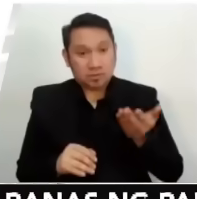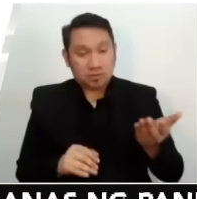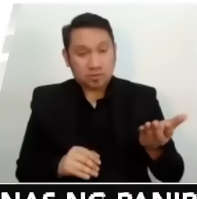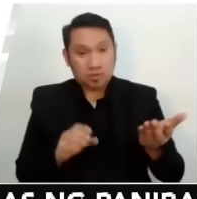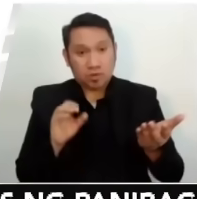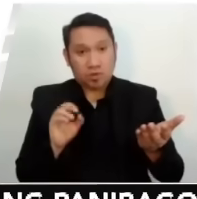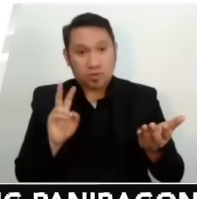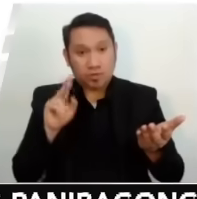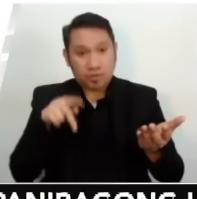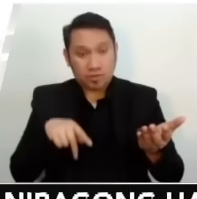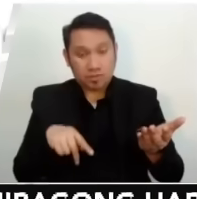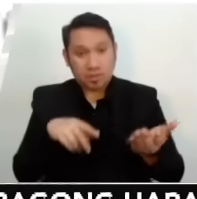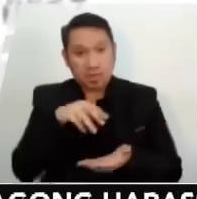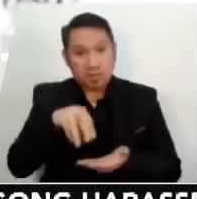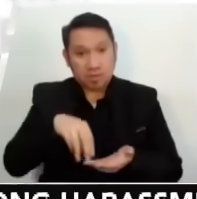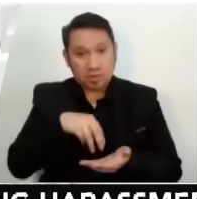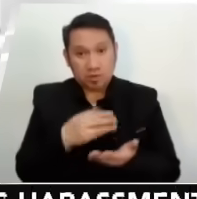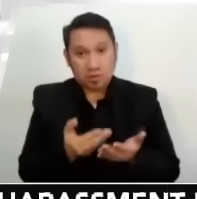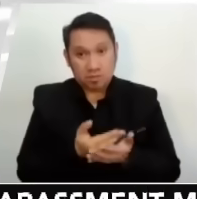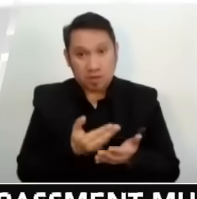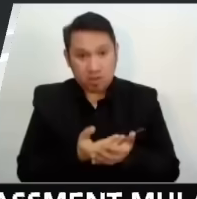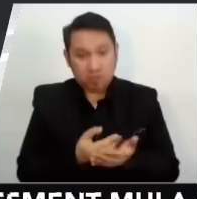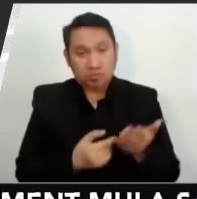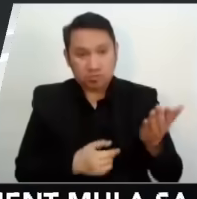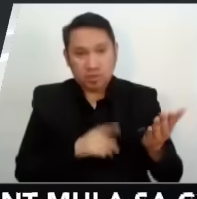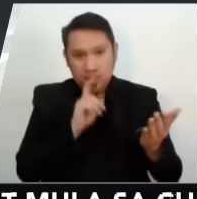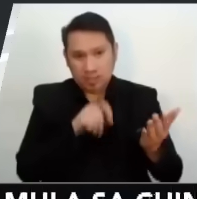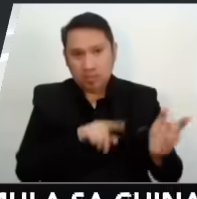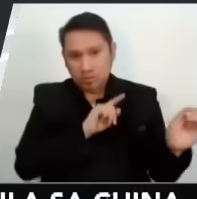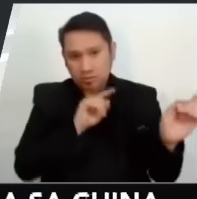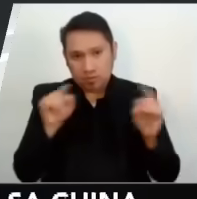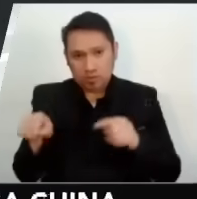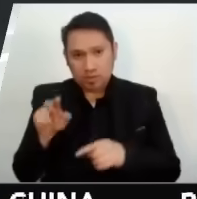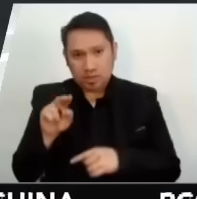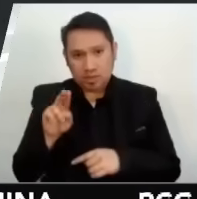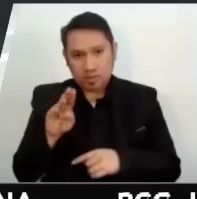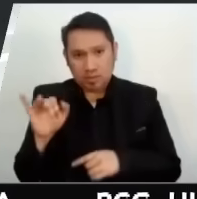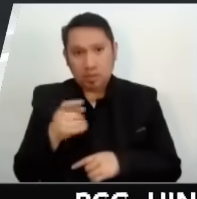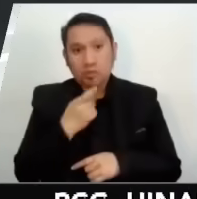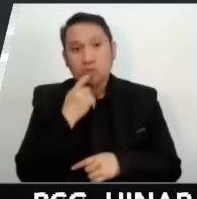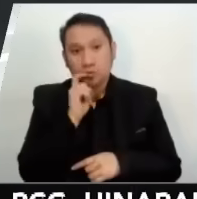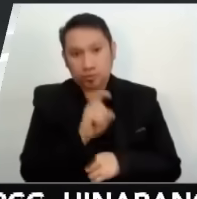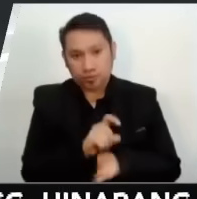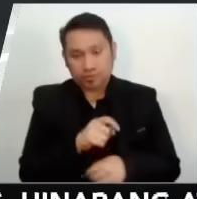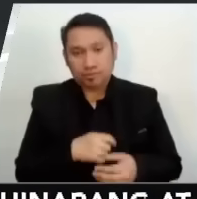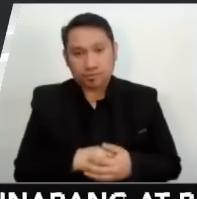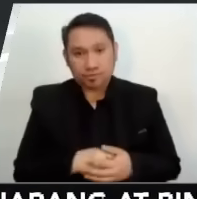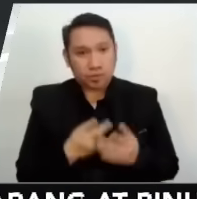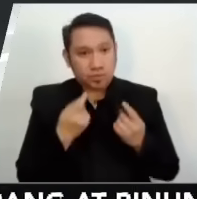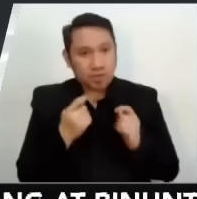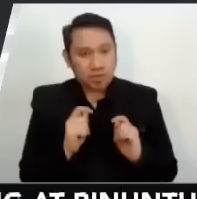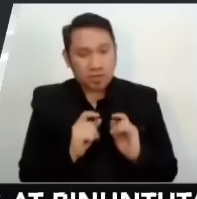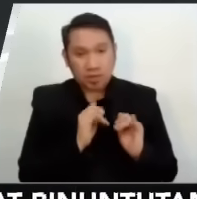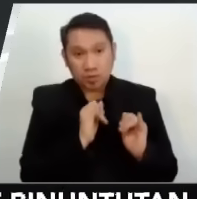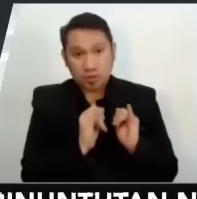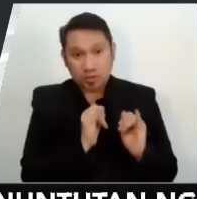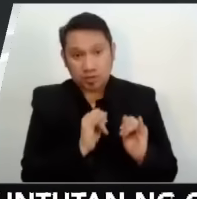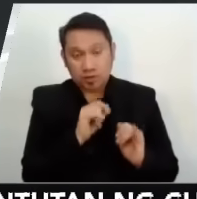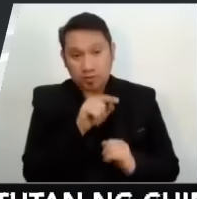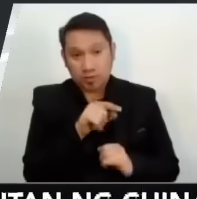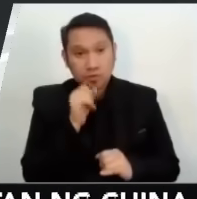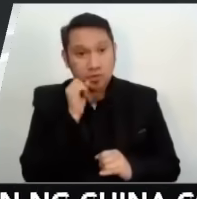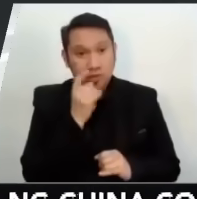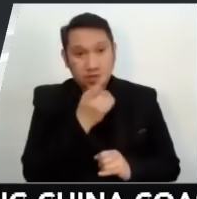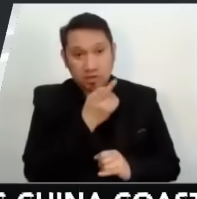panibagong sampina para padaluhin si VP Sara. Sinusubukan pa naming makuha ang pahayag ng bise tungkol sa impeachment